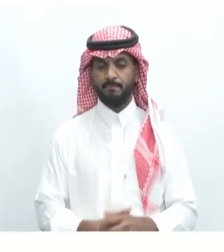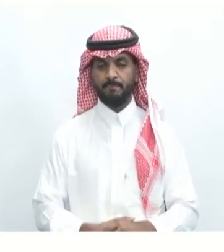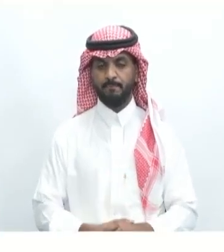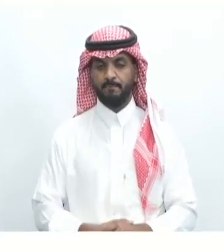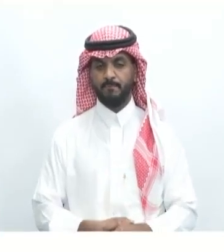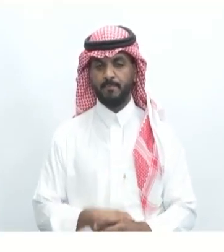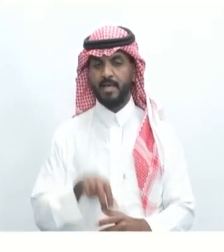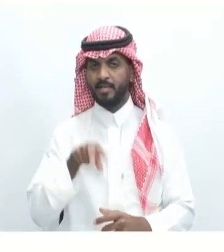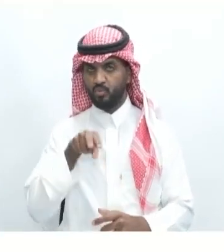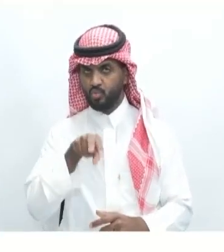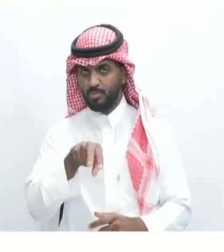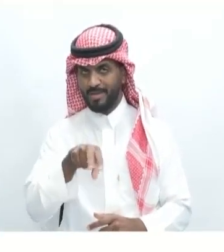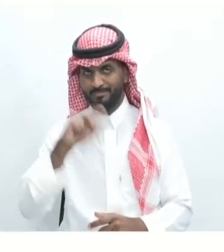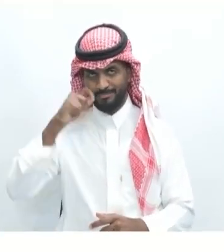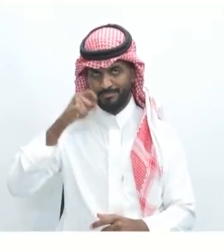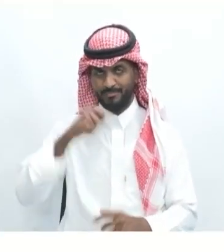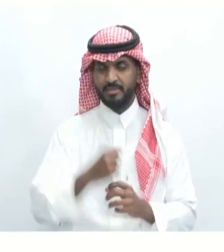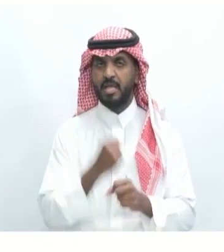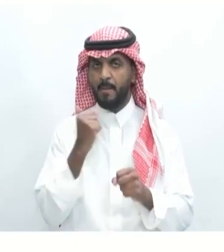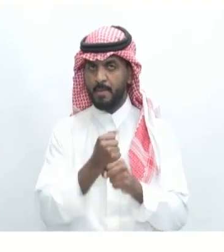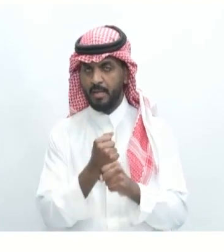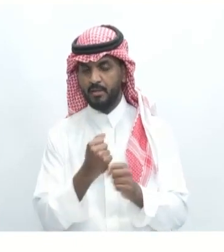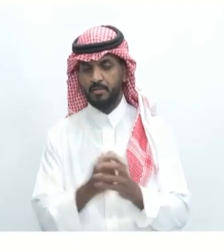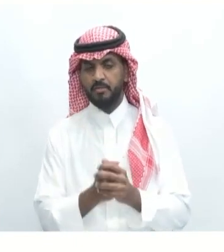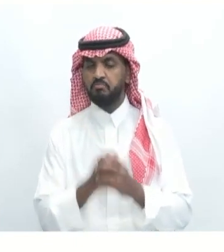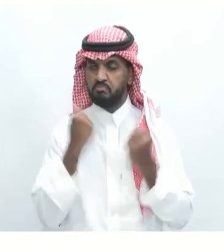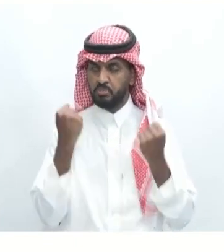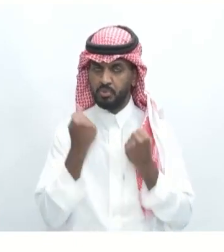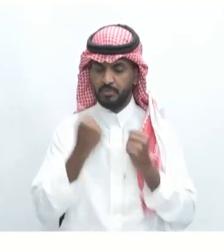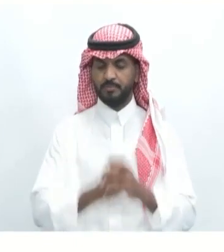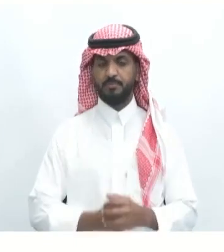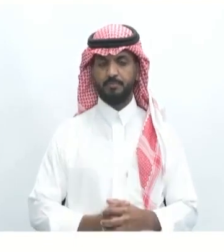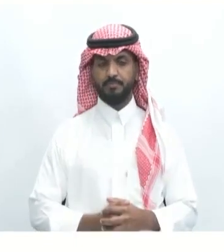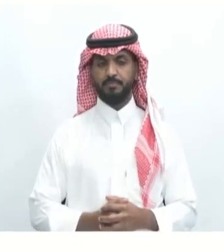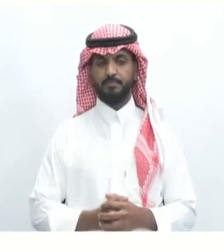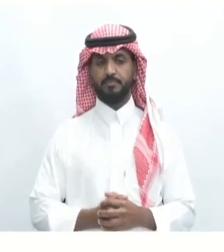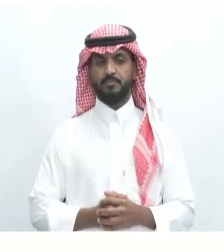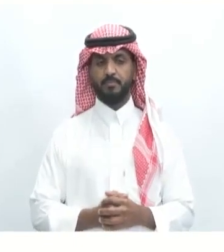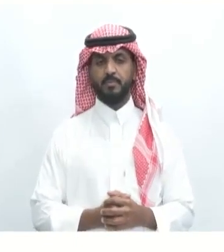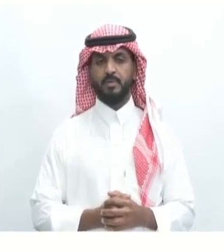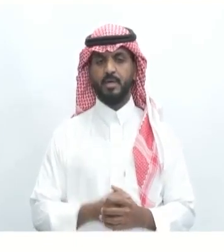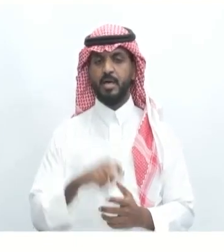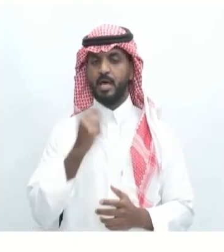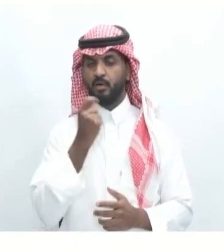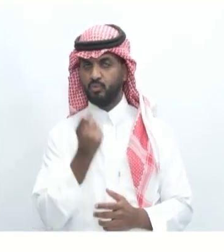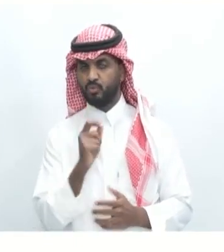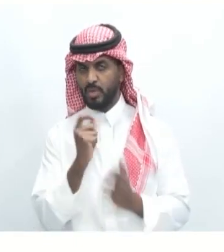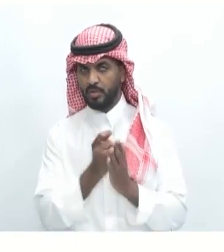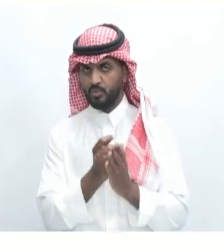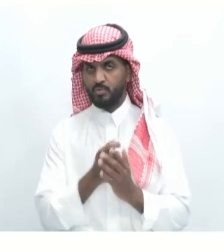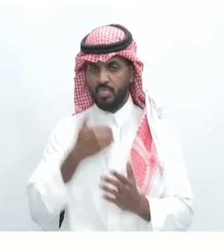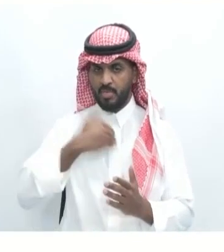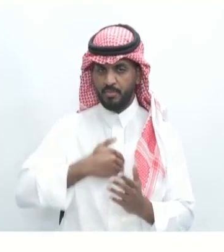للمذكر انتما تعملان بجد ممتاز اكتب الضمير